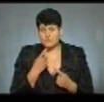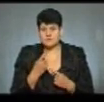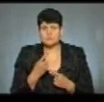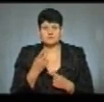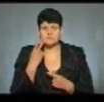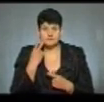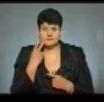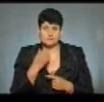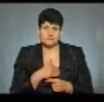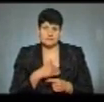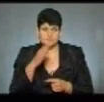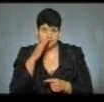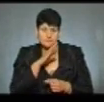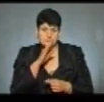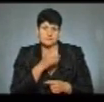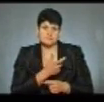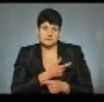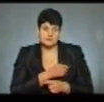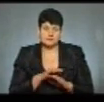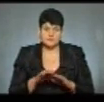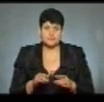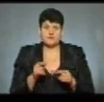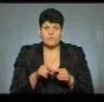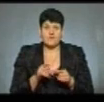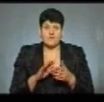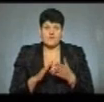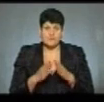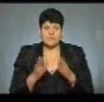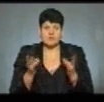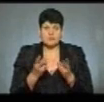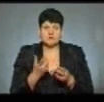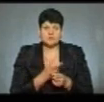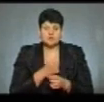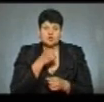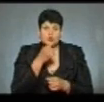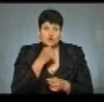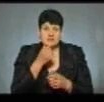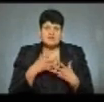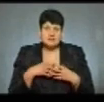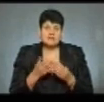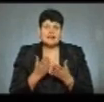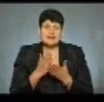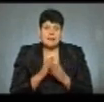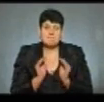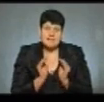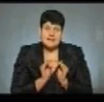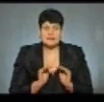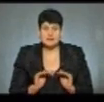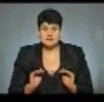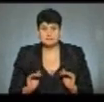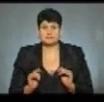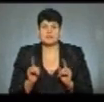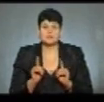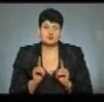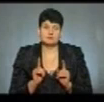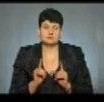завжди батьки хочуть щеплювати дітей, то в таких ситуаціях треба щеплювати дорослих в тих сім'ях, де є маленькі діти, для того, щоб все ж